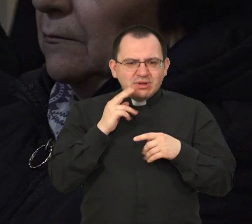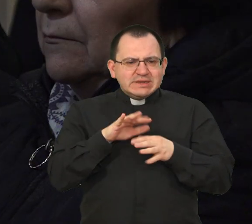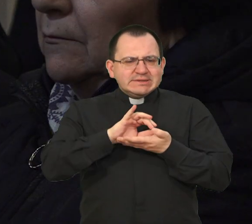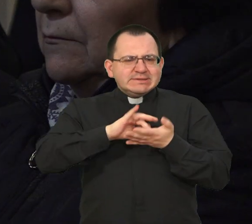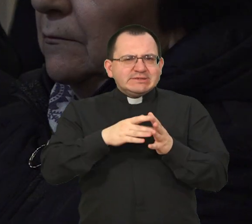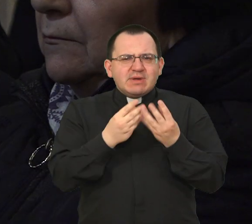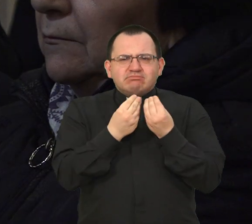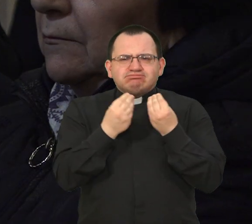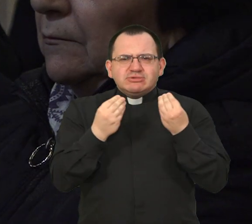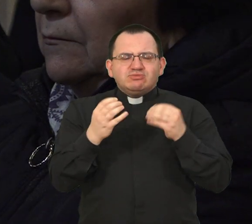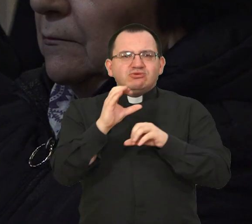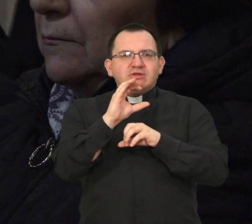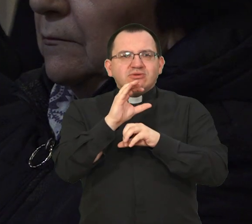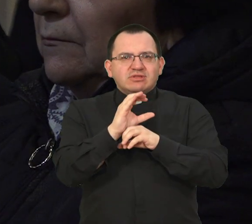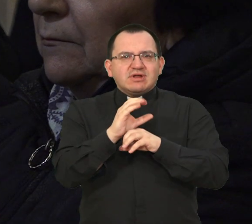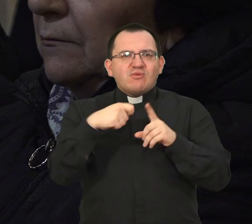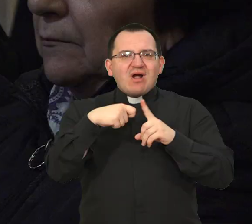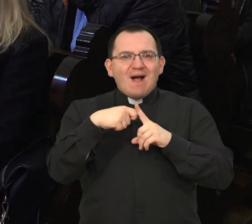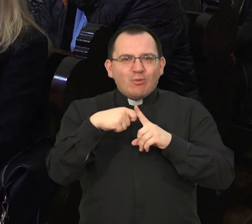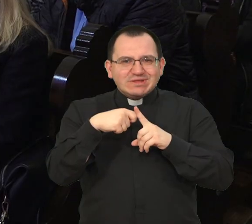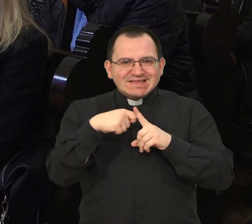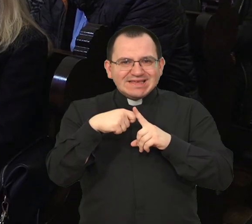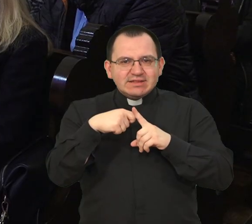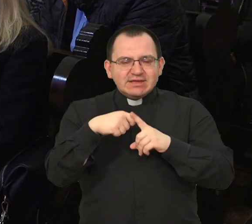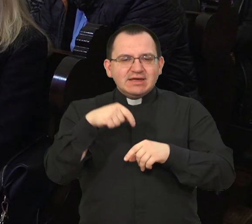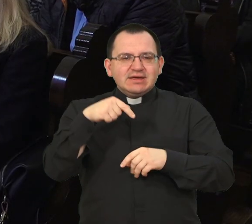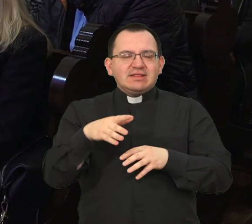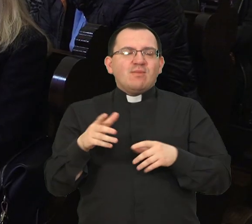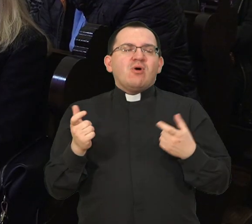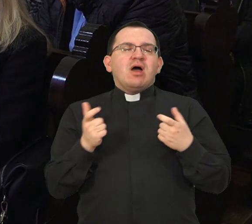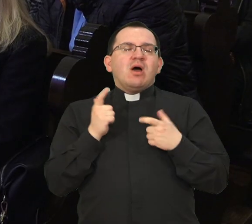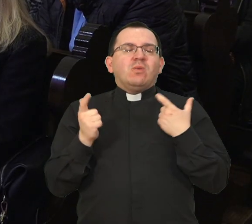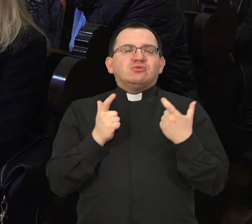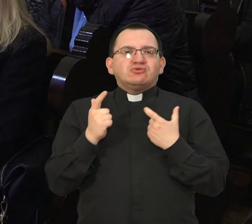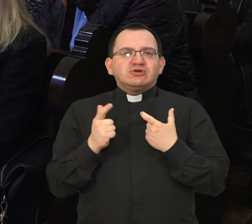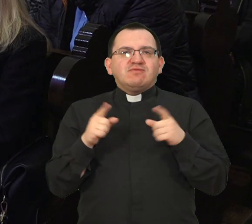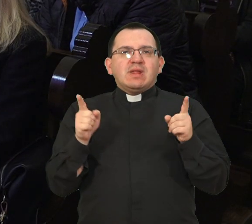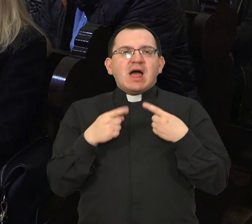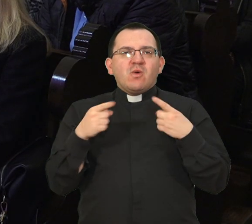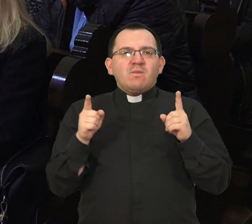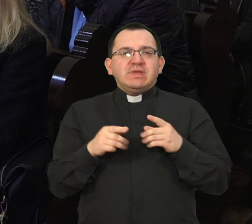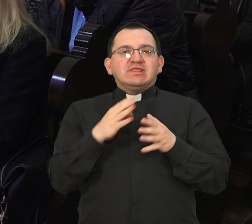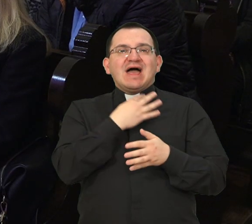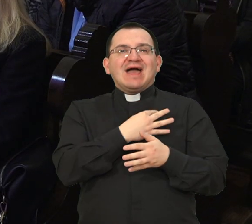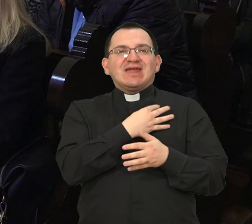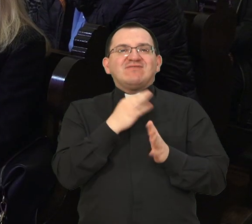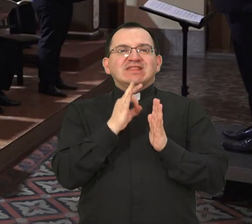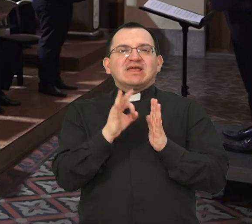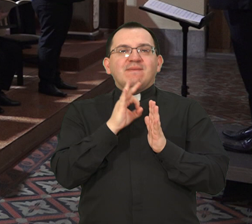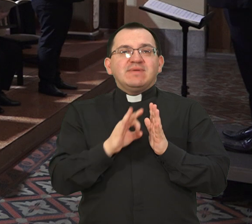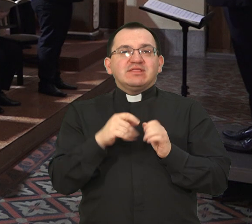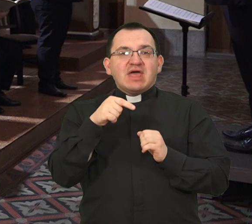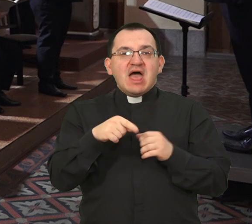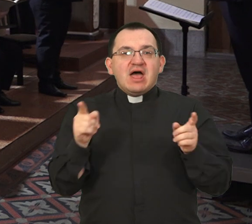mjesta ispunila Varaždinsku kapucinsku crkvu i uživala u hrvatskoj misiji Borisa Papandopula, koju je